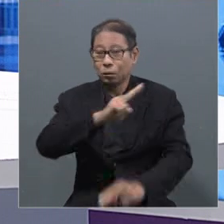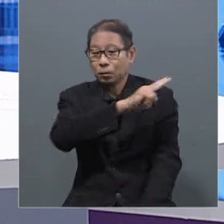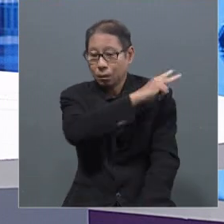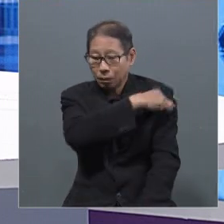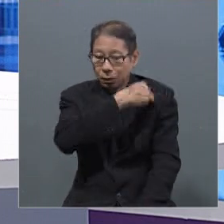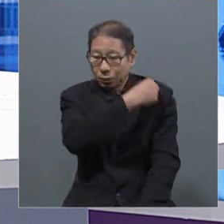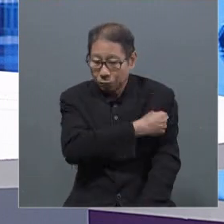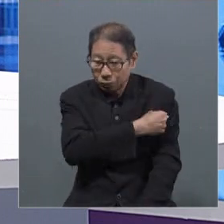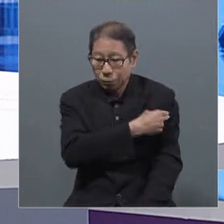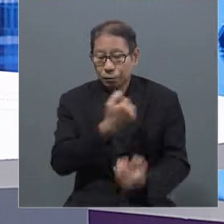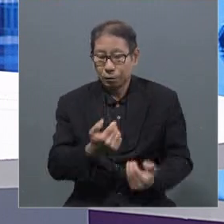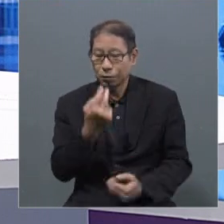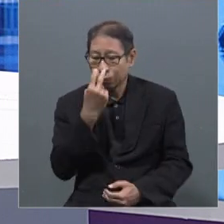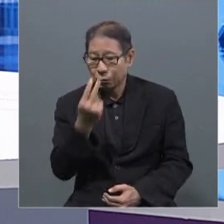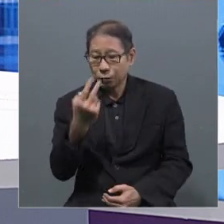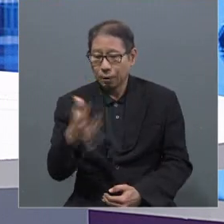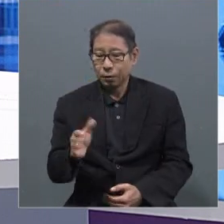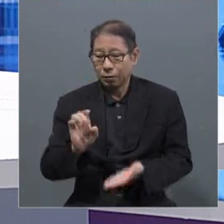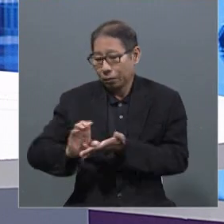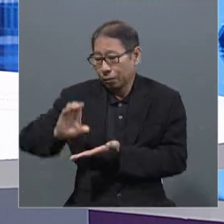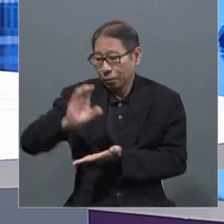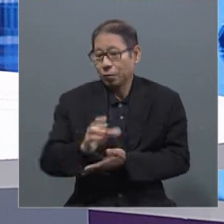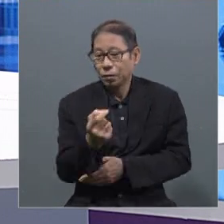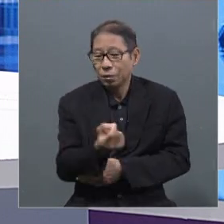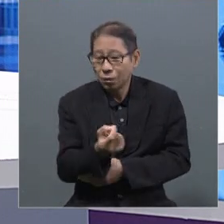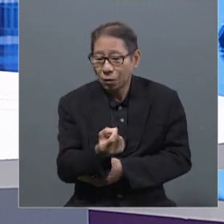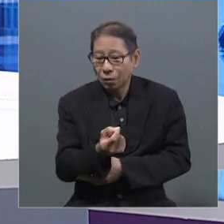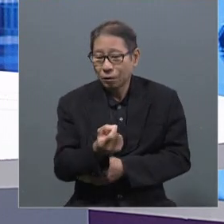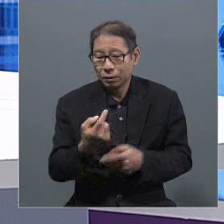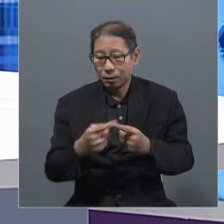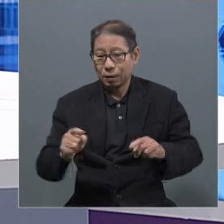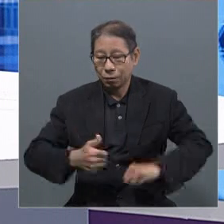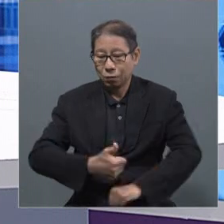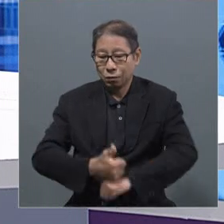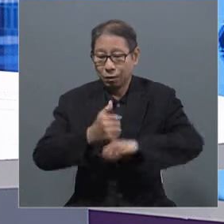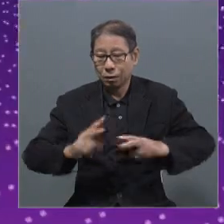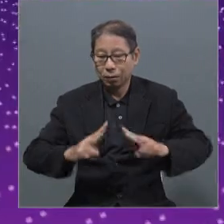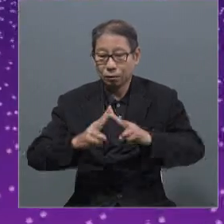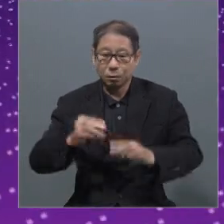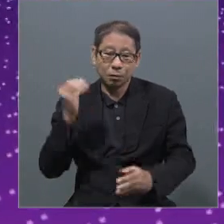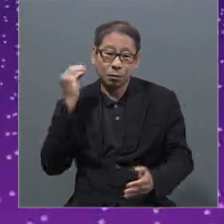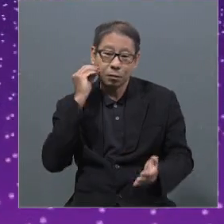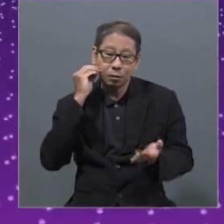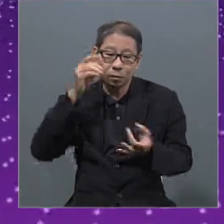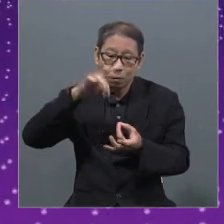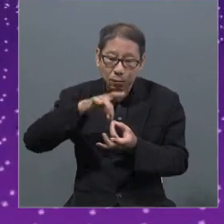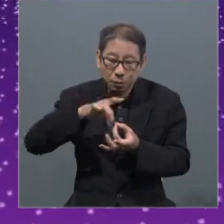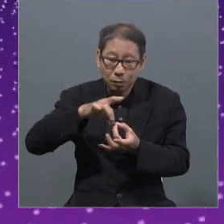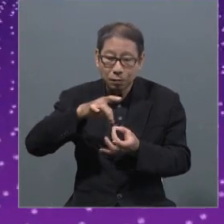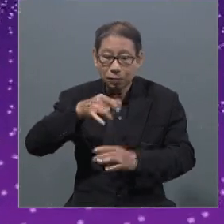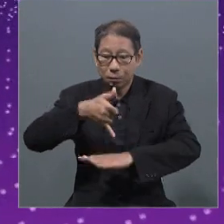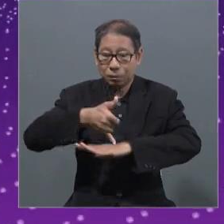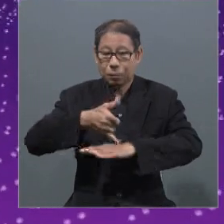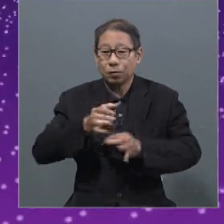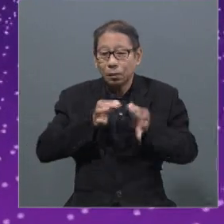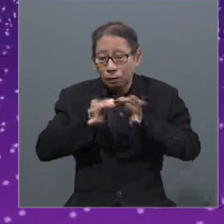ครับคือหลายคนมองว่าแม้ว่าจะได้รับงบประมาณน้อยเนี่ยแต่ว่ารัฐมนตรีนะครับคุณสมศักดิ์เทพสุทินก็ลุกขึ้นชี้แจงว่างบมัน